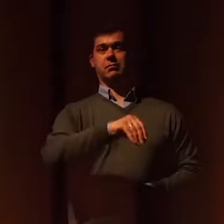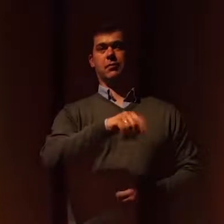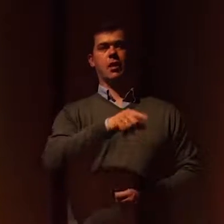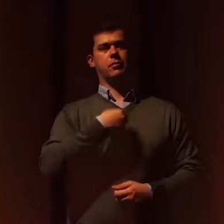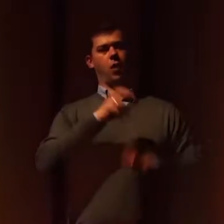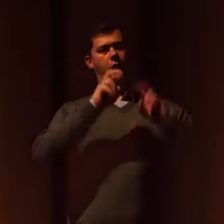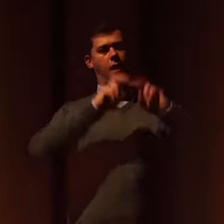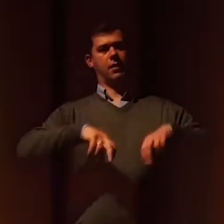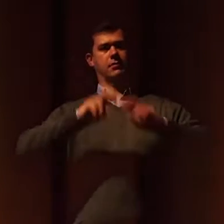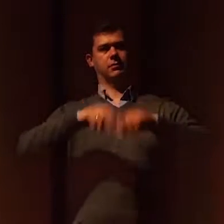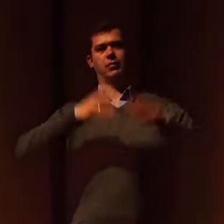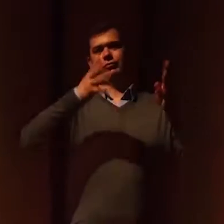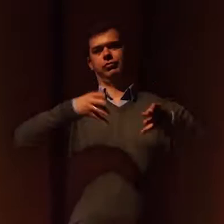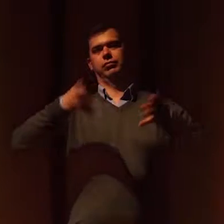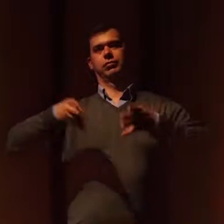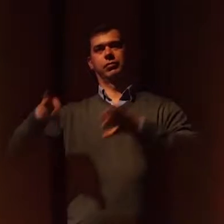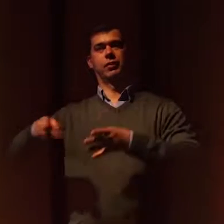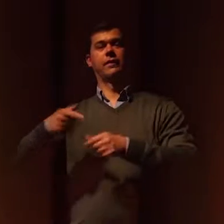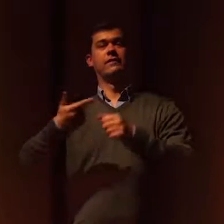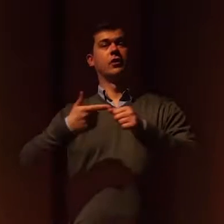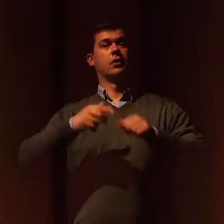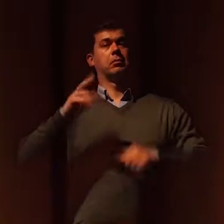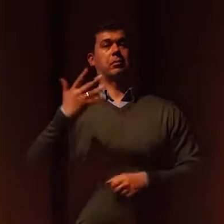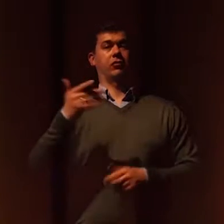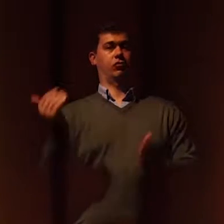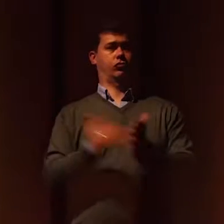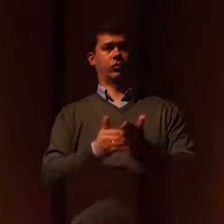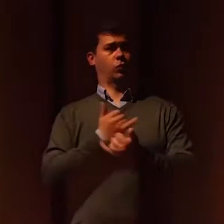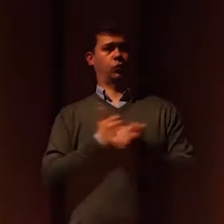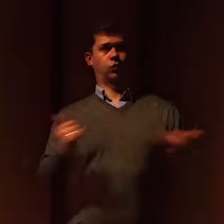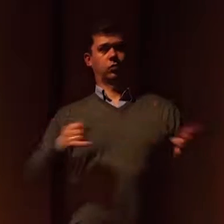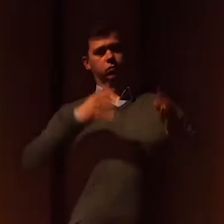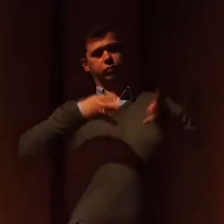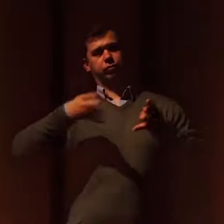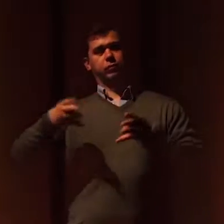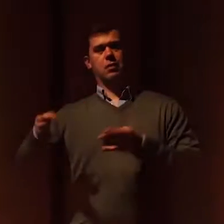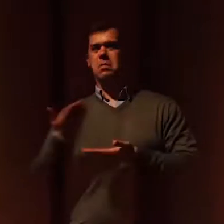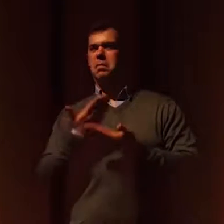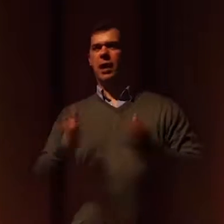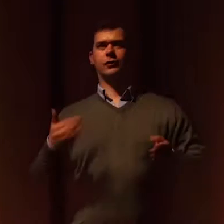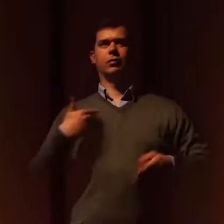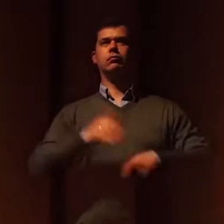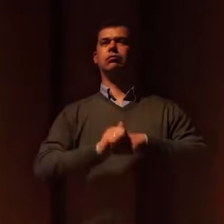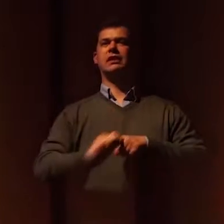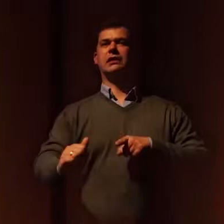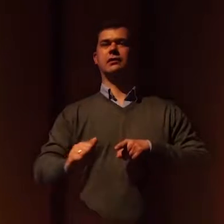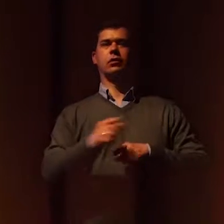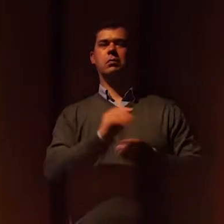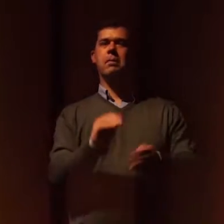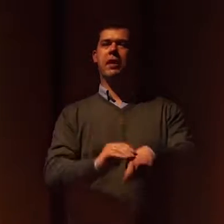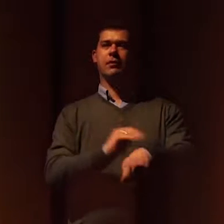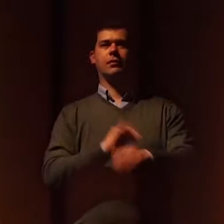ręcznikach tych postaci było ponad 25000 te analizy są robione z bardzo rygorystyczną wspólnie wypracowaną